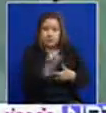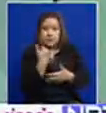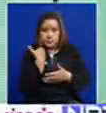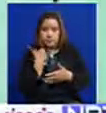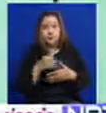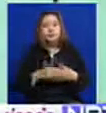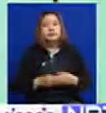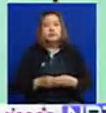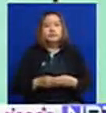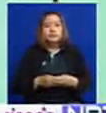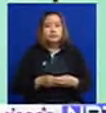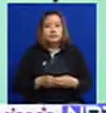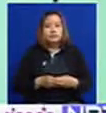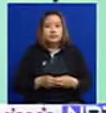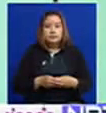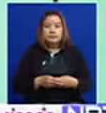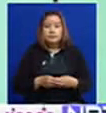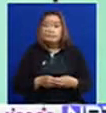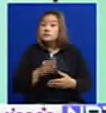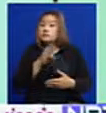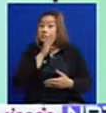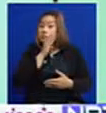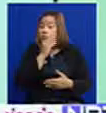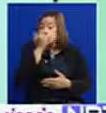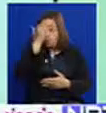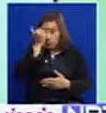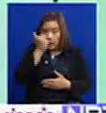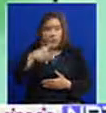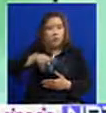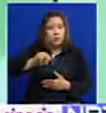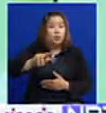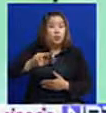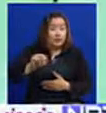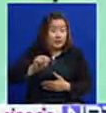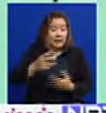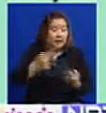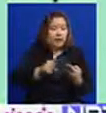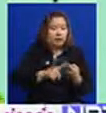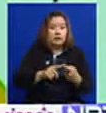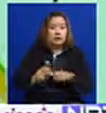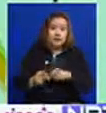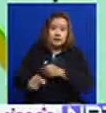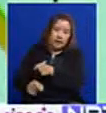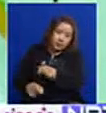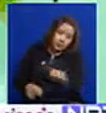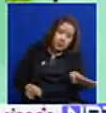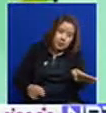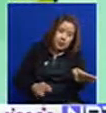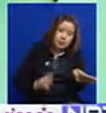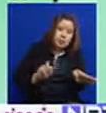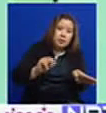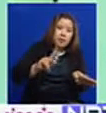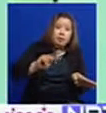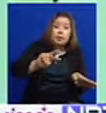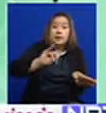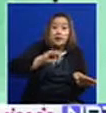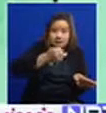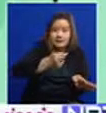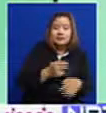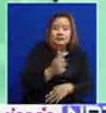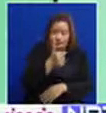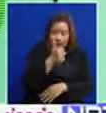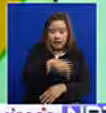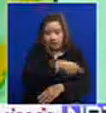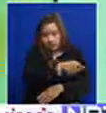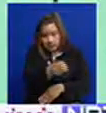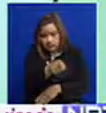างหากใช้ถนนพหลโยธินขาเข้าให้เลี้ยวซ้ายเข้าถนนประเสริฐมนูกิจไปตามถนนประดิษฐ์มนูธรรมหรือเ